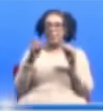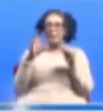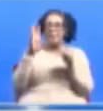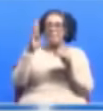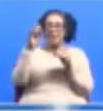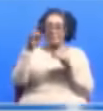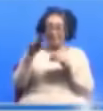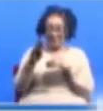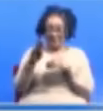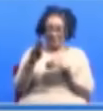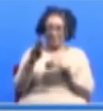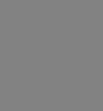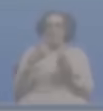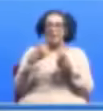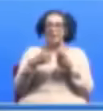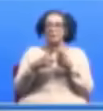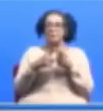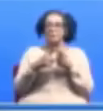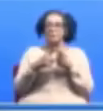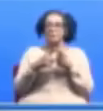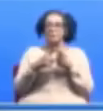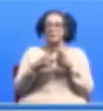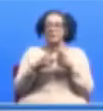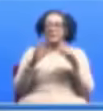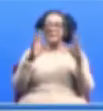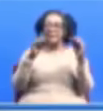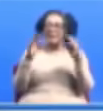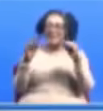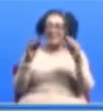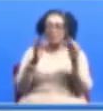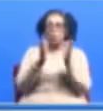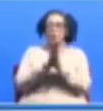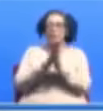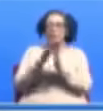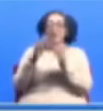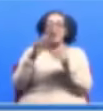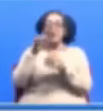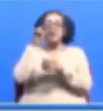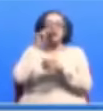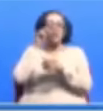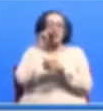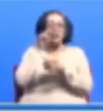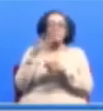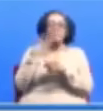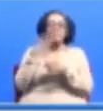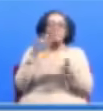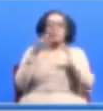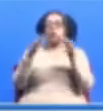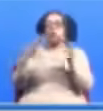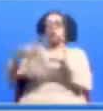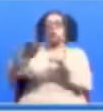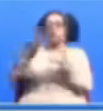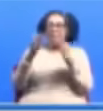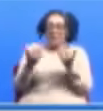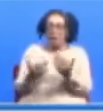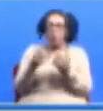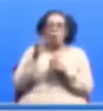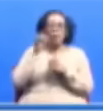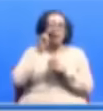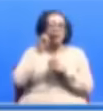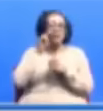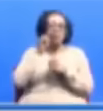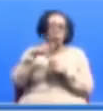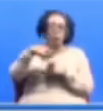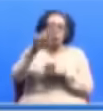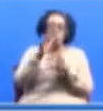Airbnb. Bana chat na wao wa Nigeria, wanasema hiyo ni nyumba yao. Sasa huyo mdem Nigeria ataenda kumsalimia kama anajua ni